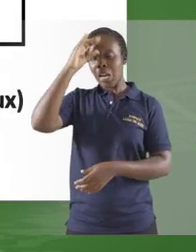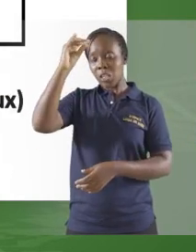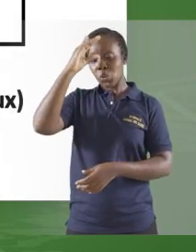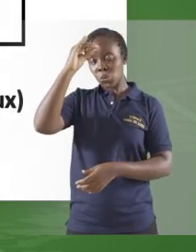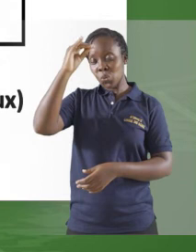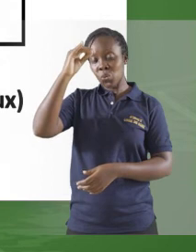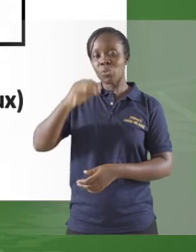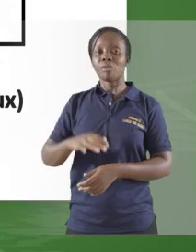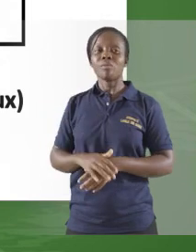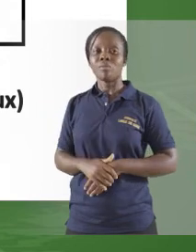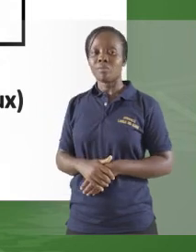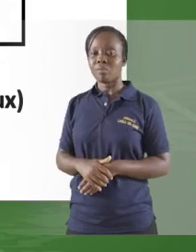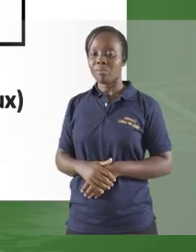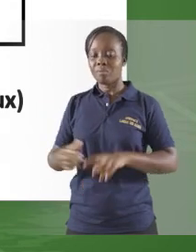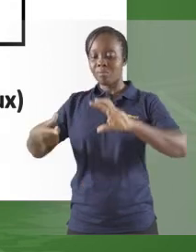les gamètes